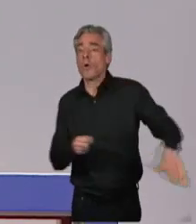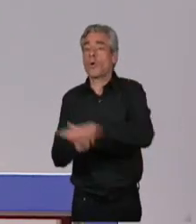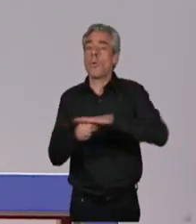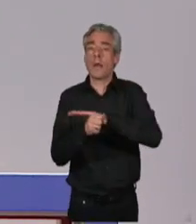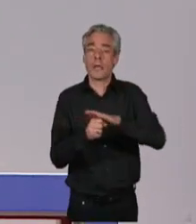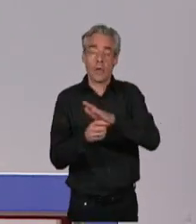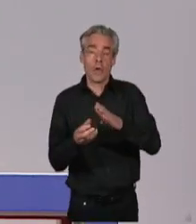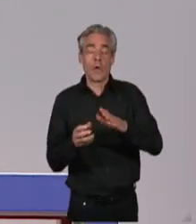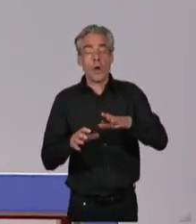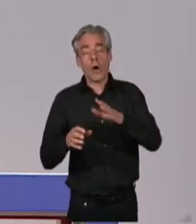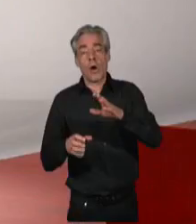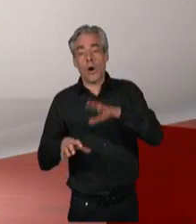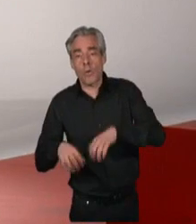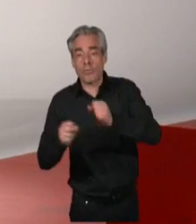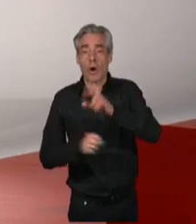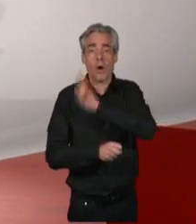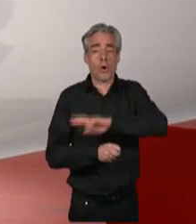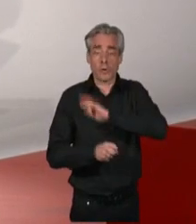cumul emploi-retraite.